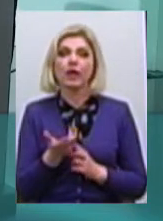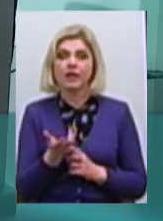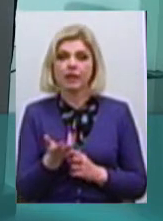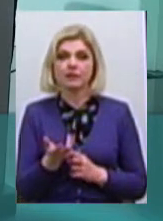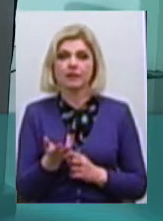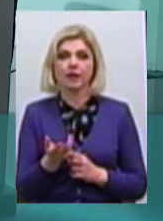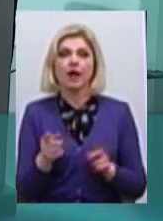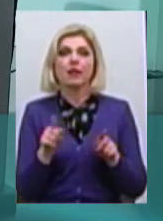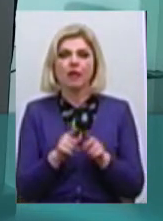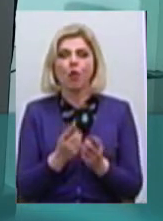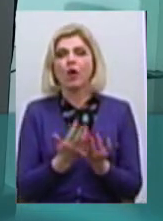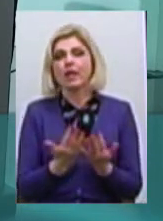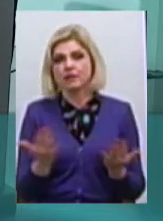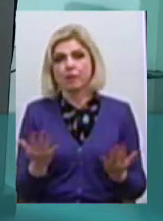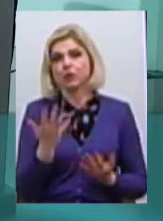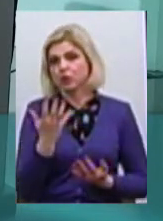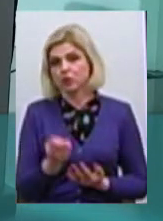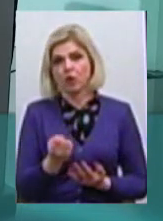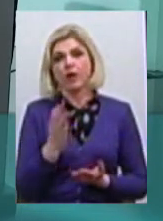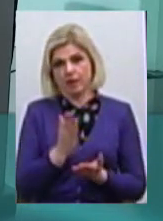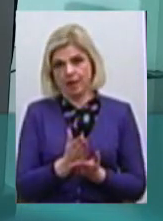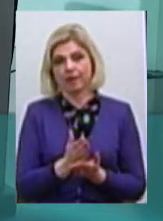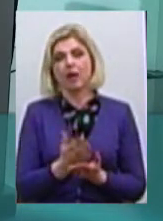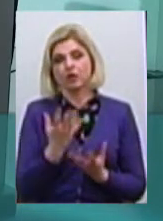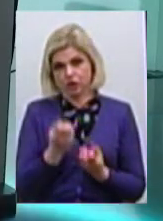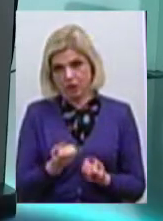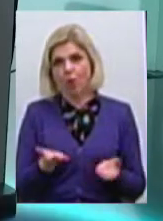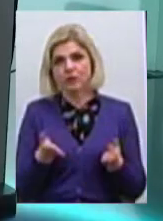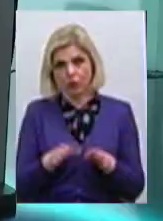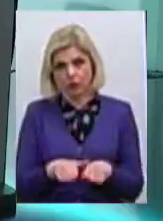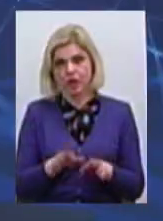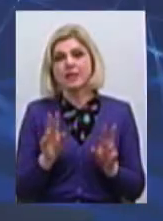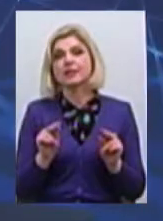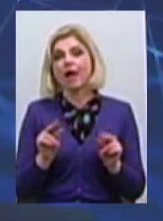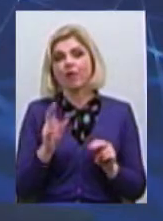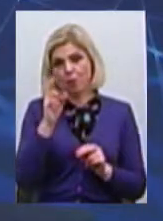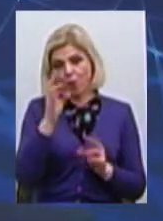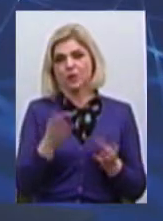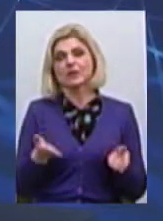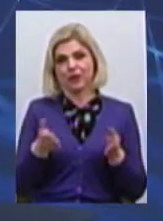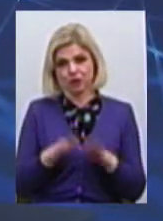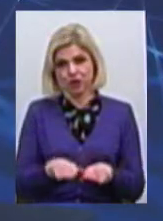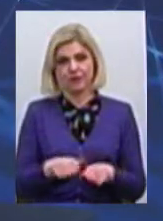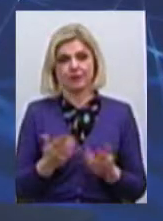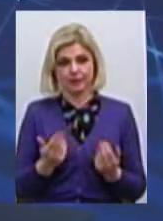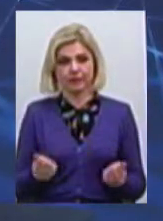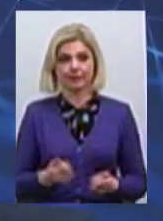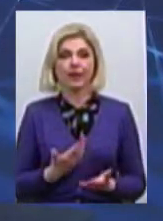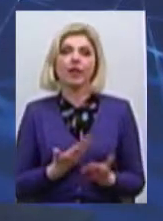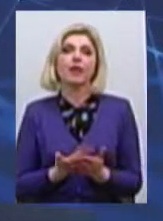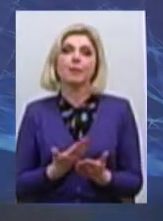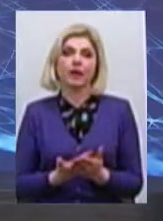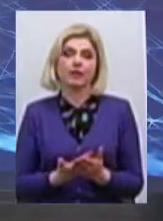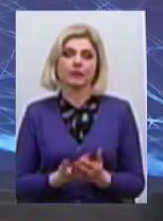кількість таку різноманіття ще є, ще залишається. Ще, слава Богу, залишається. Так, так, ще залишається. Ну, наприклад,